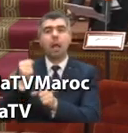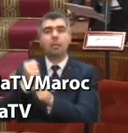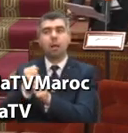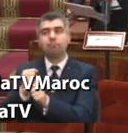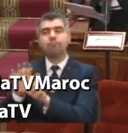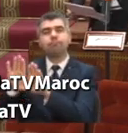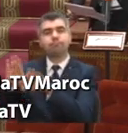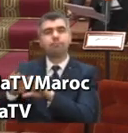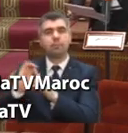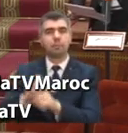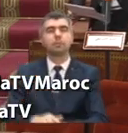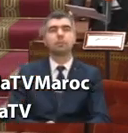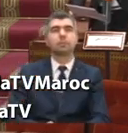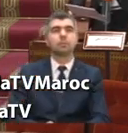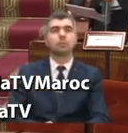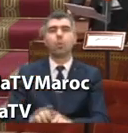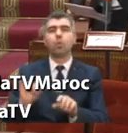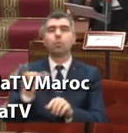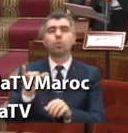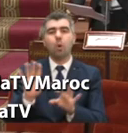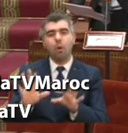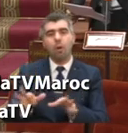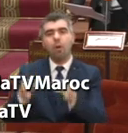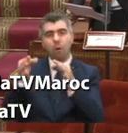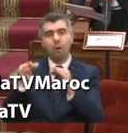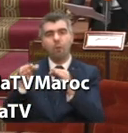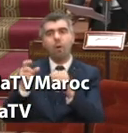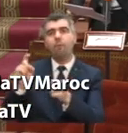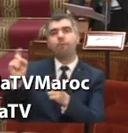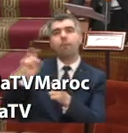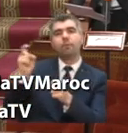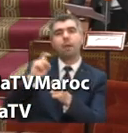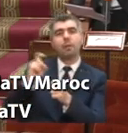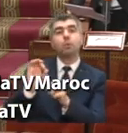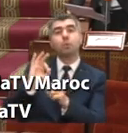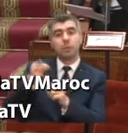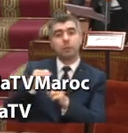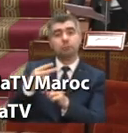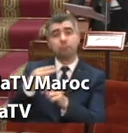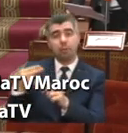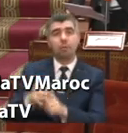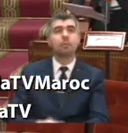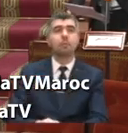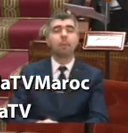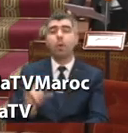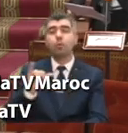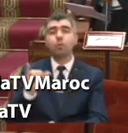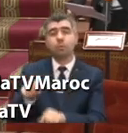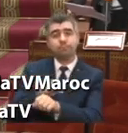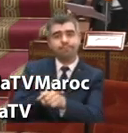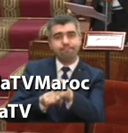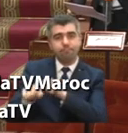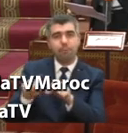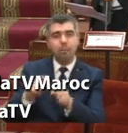المهيكل. ما هي نتائج استفادة الأجراء من التعويض عن فقدان الشغل بسبب هذه الجائحة؟ ثم ما هي المجهودات المبذولة